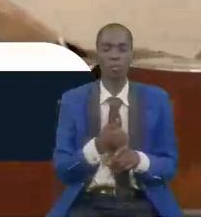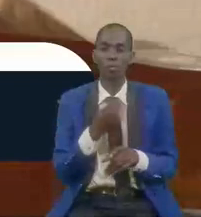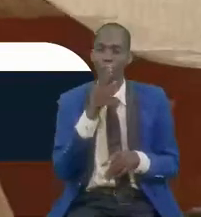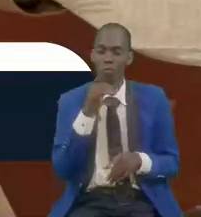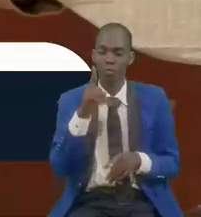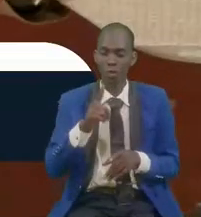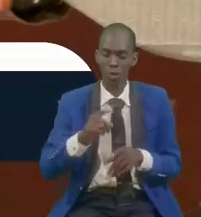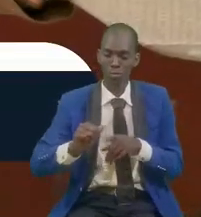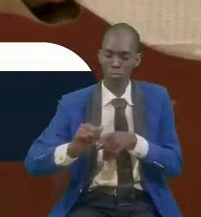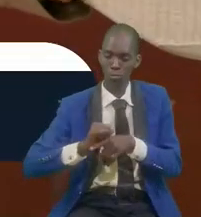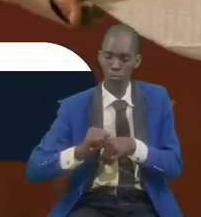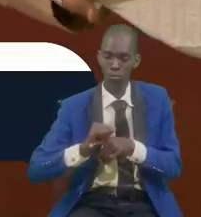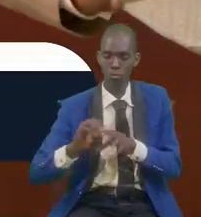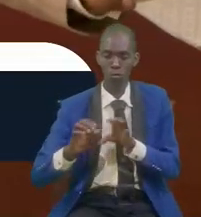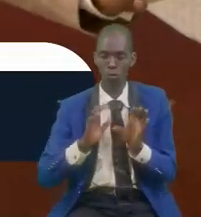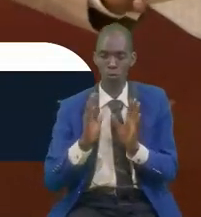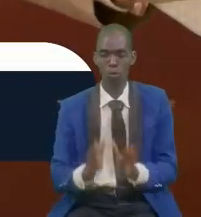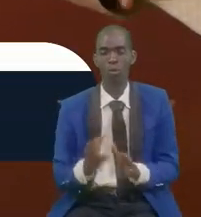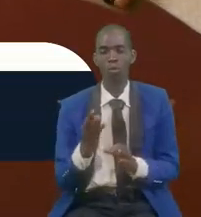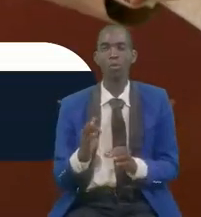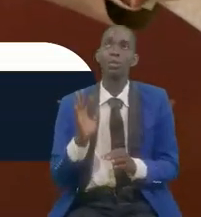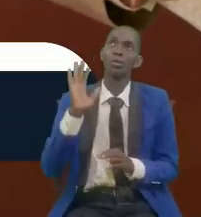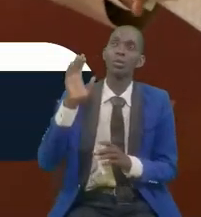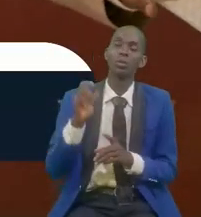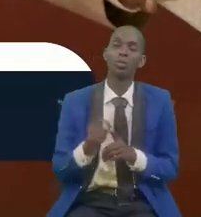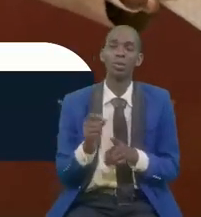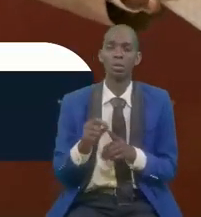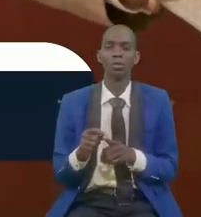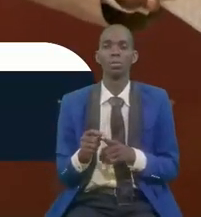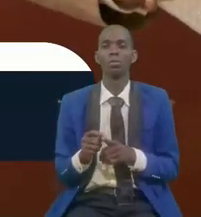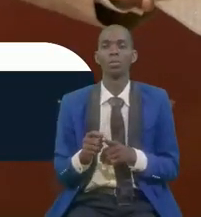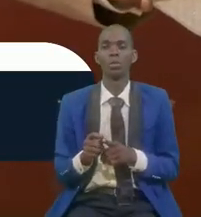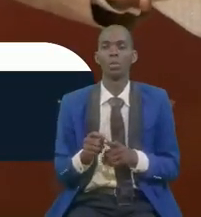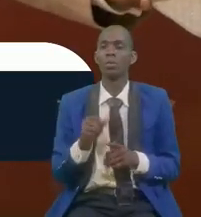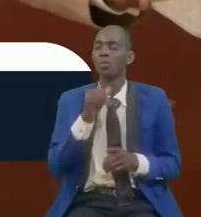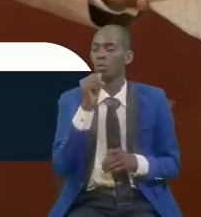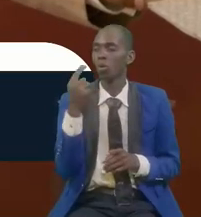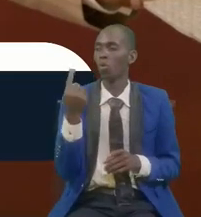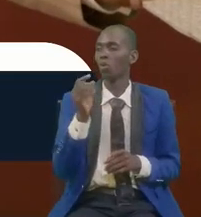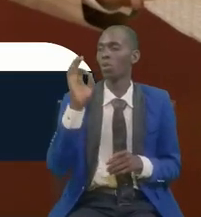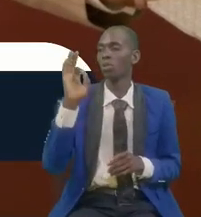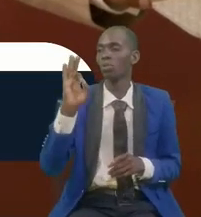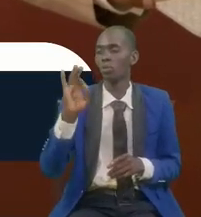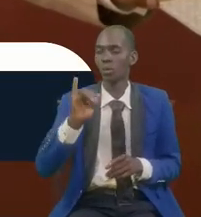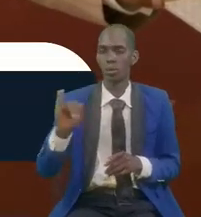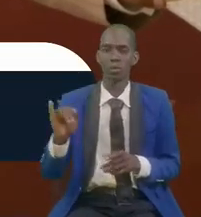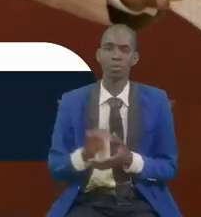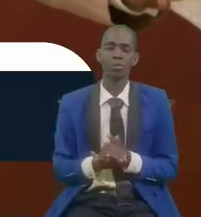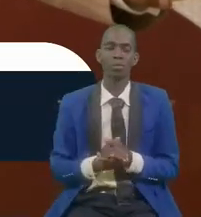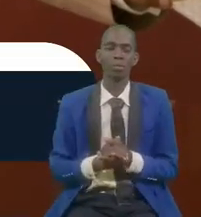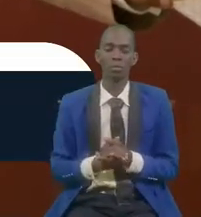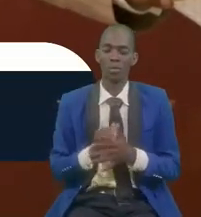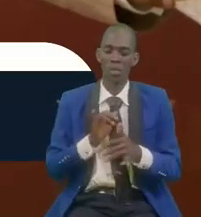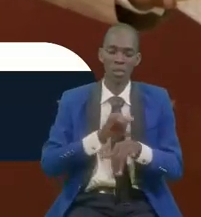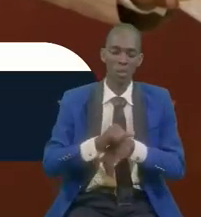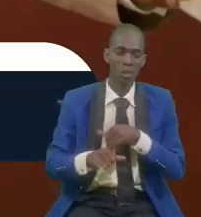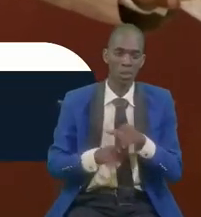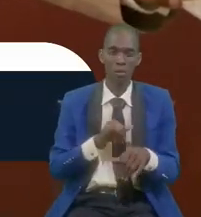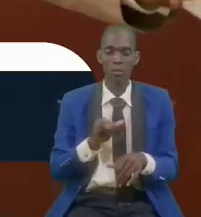Mettez en pratique la parole et ne soyez pas seulement des prédicateurs en